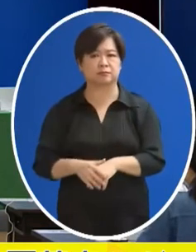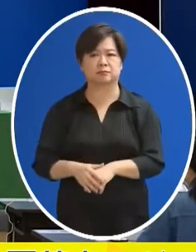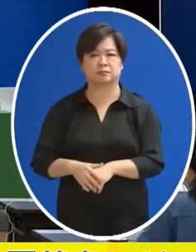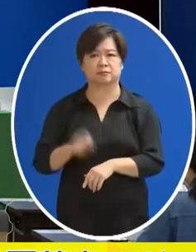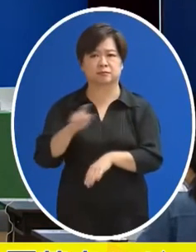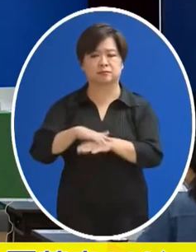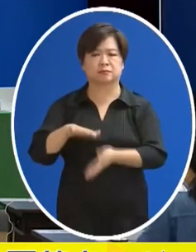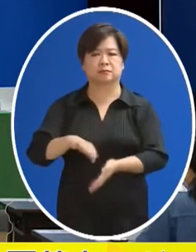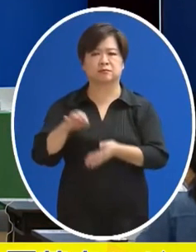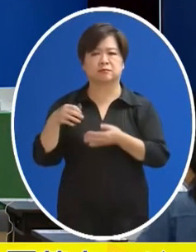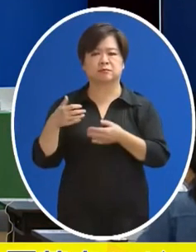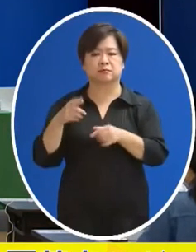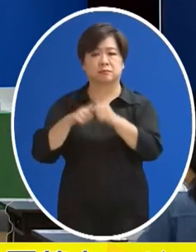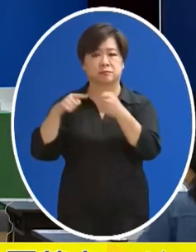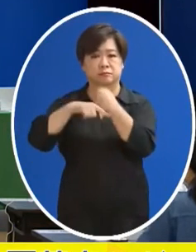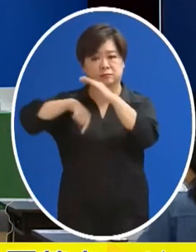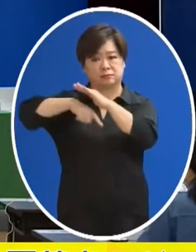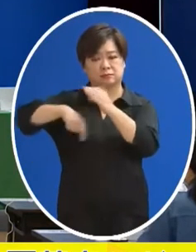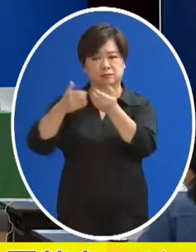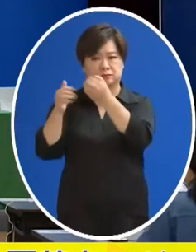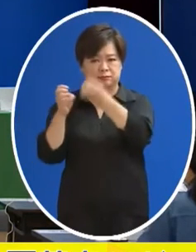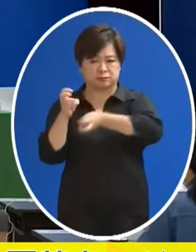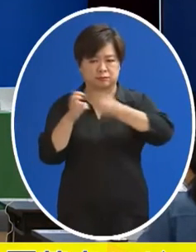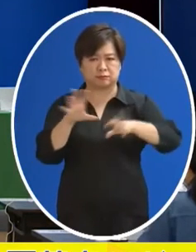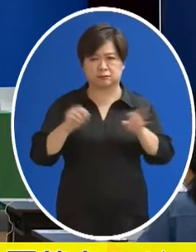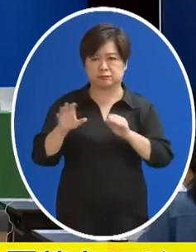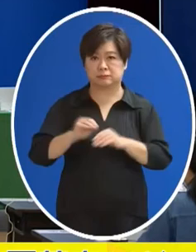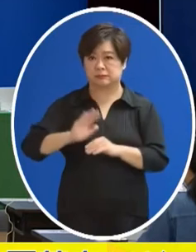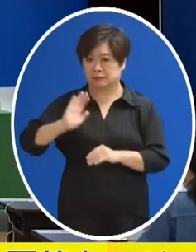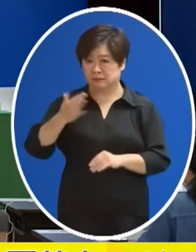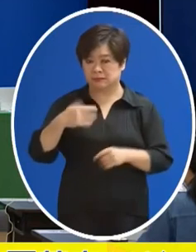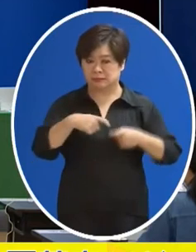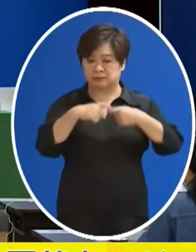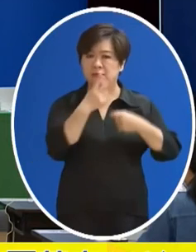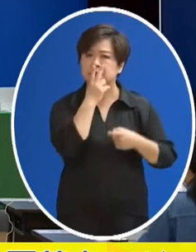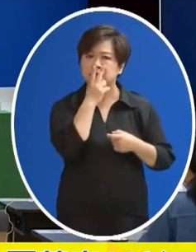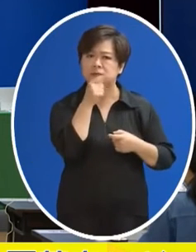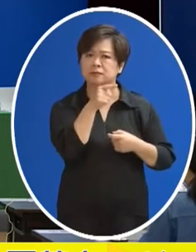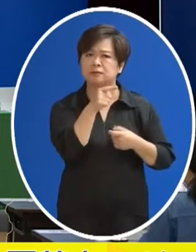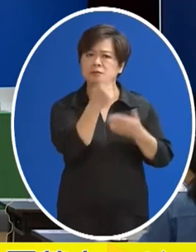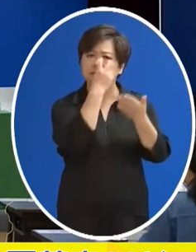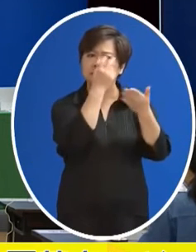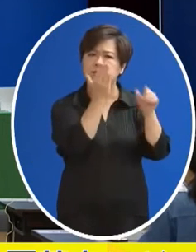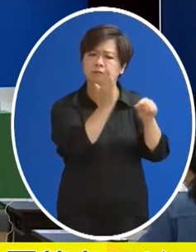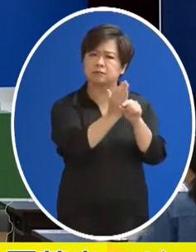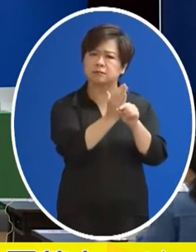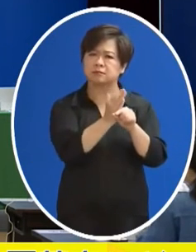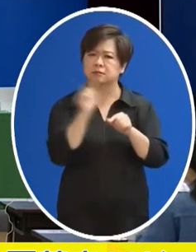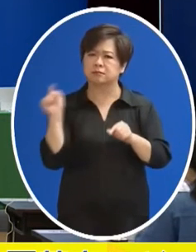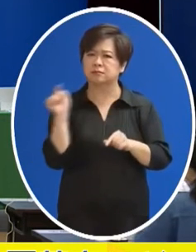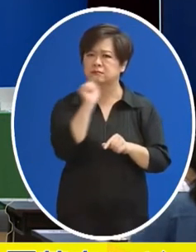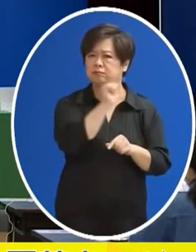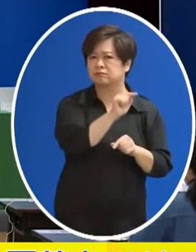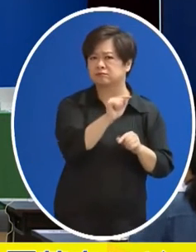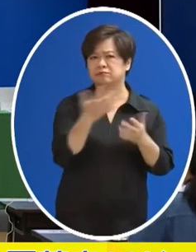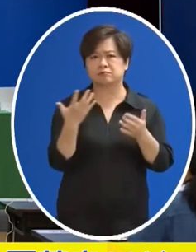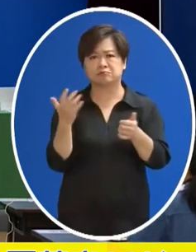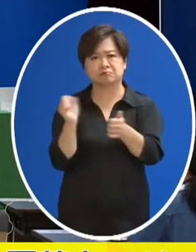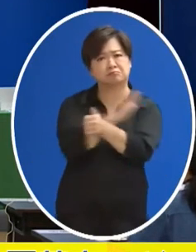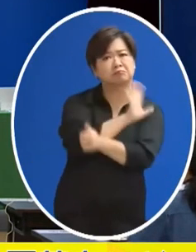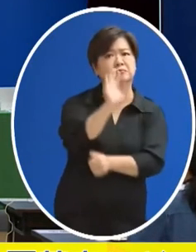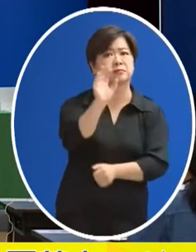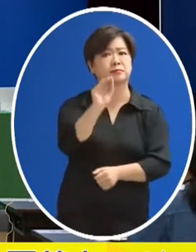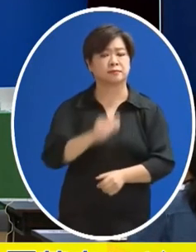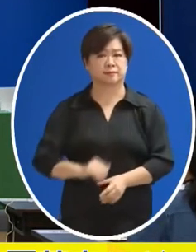会提到中研院分析的相关的资料，可是联雅的疫苗现在还在审查中，那是不是会影响到相关的审查？谢